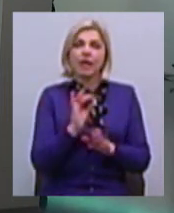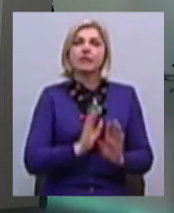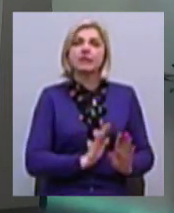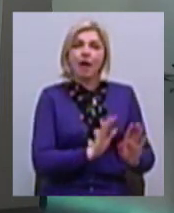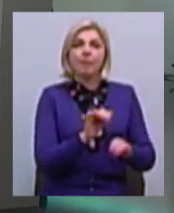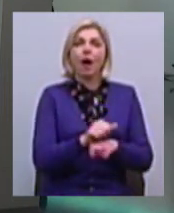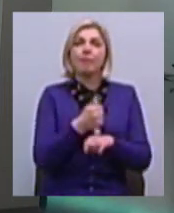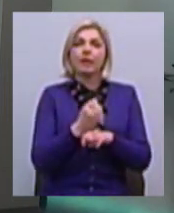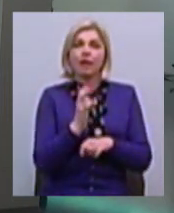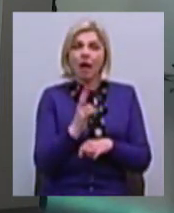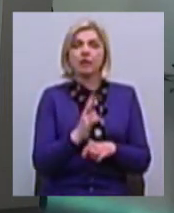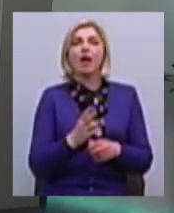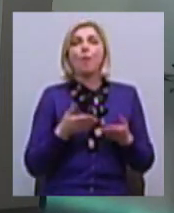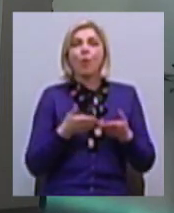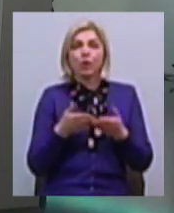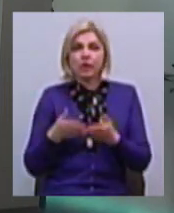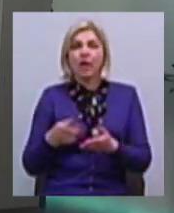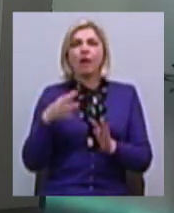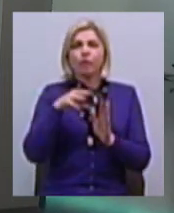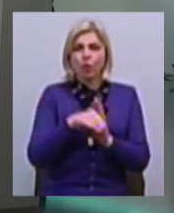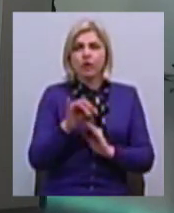портів навіть, там є і юристи, і